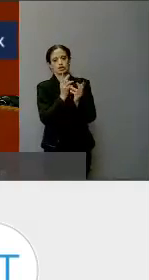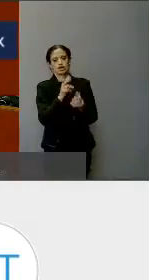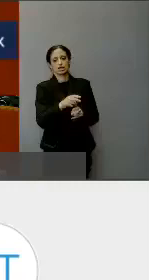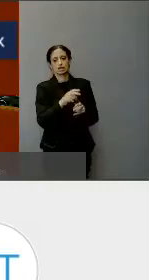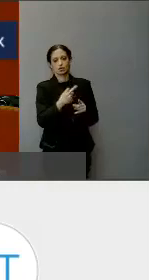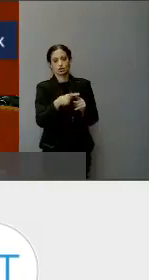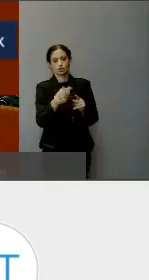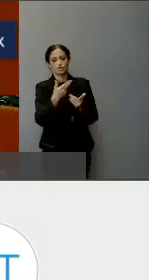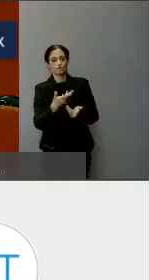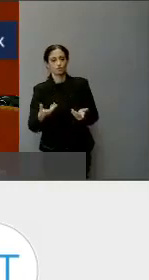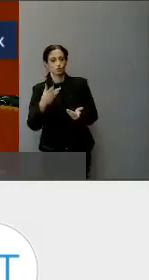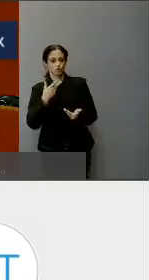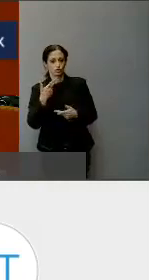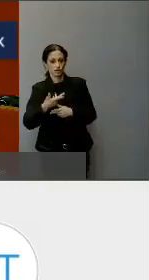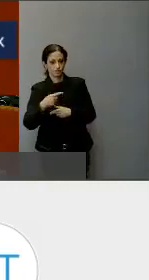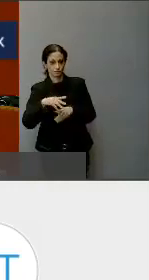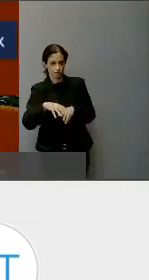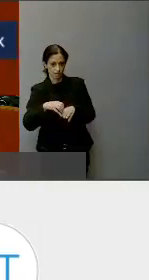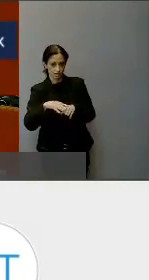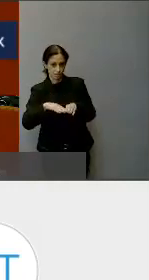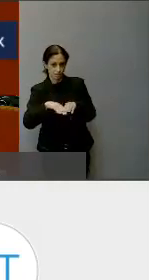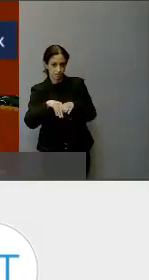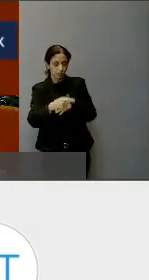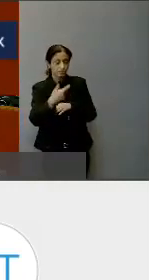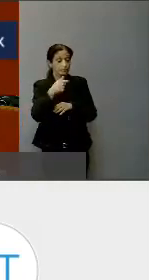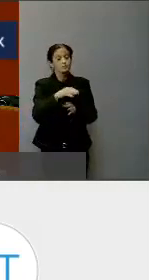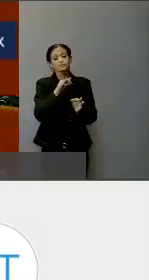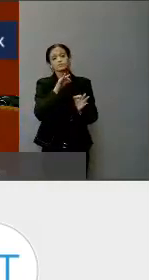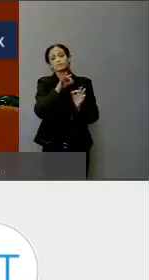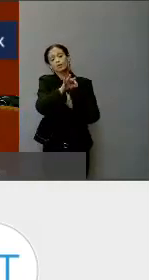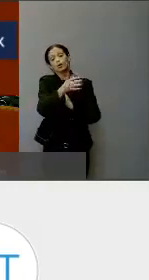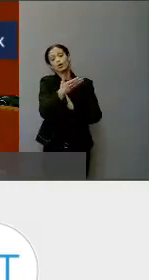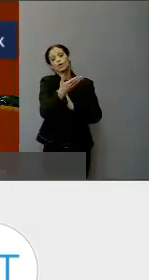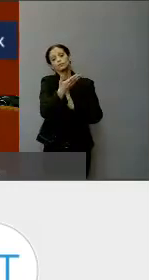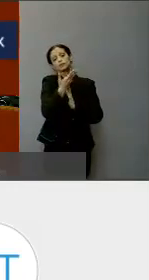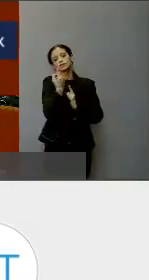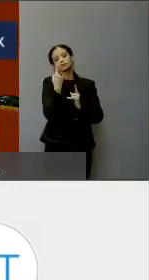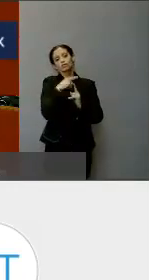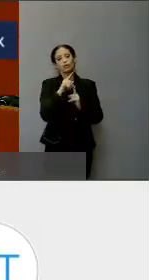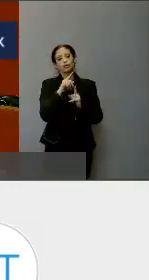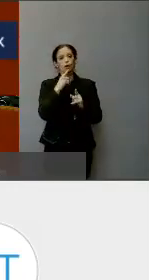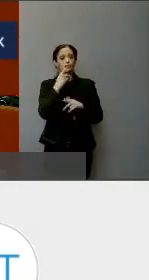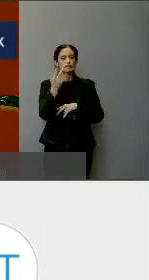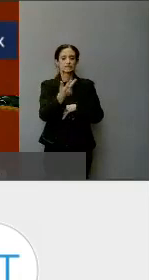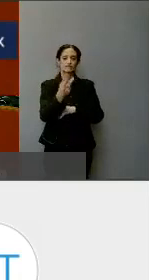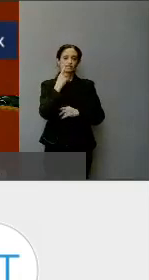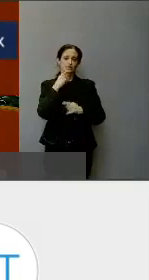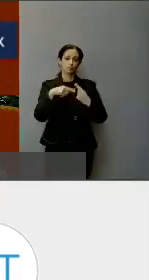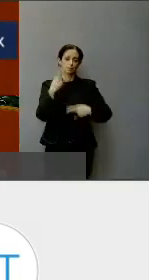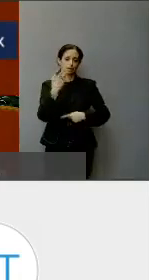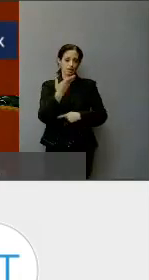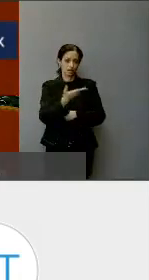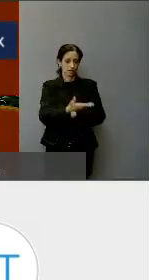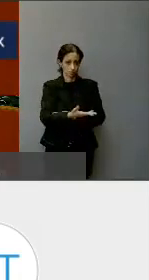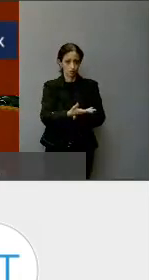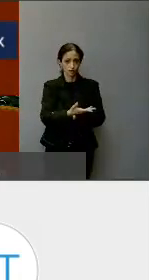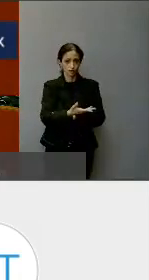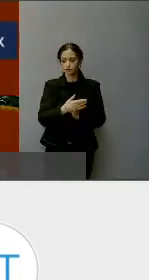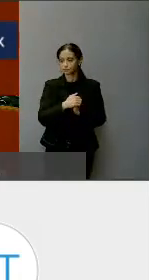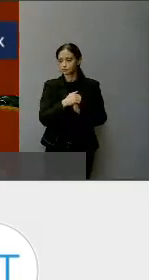mirano a migliorare per lo meno il senso di indirizzo diciamo anche dalla delibera stessa